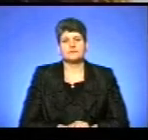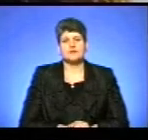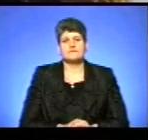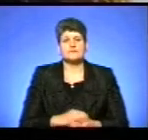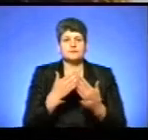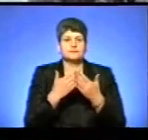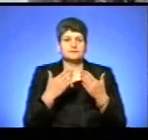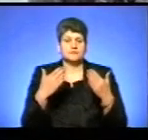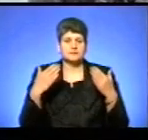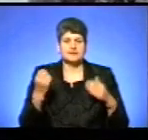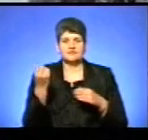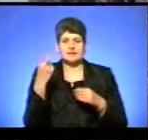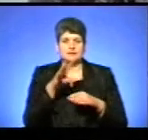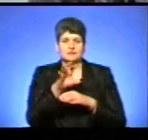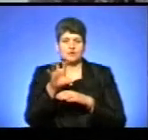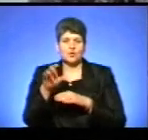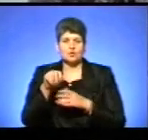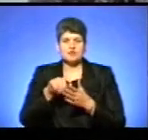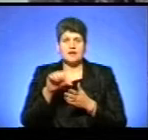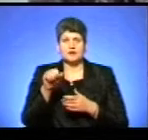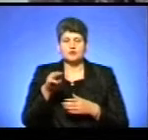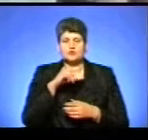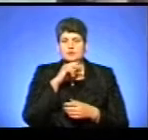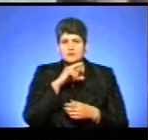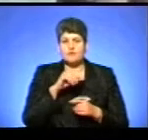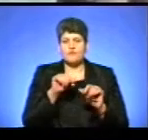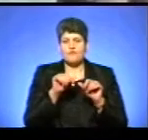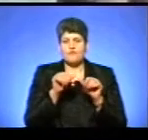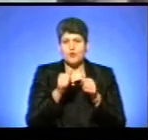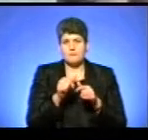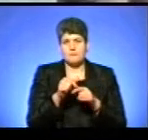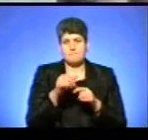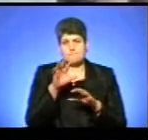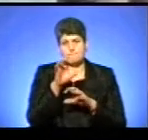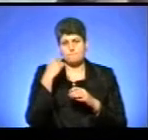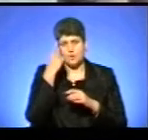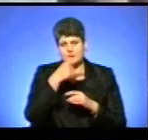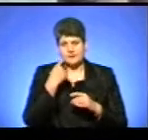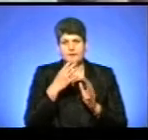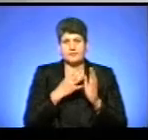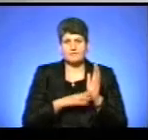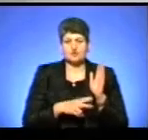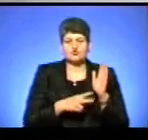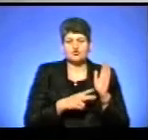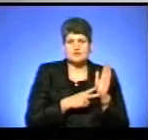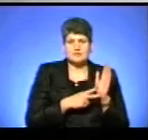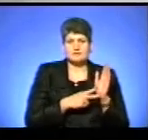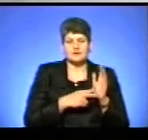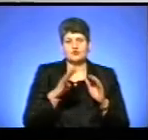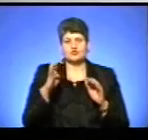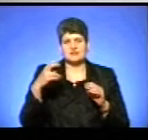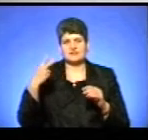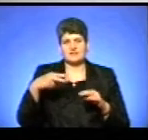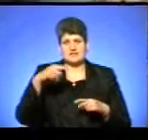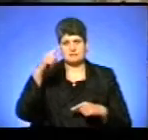експозиції виставки 12 світлин учасників АТО з Чернівців. Формат фотопортретів 297 на 420 мм.